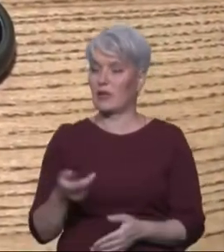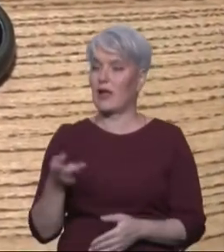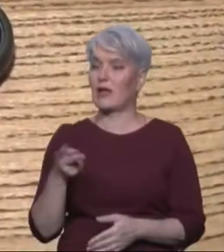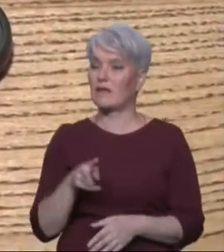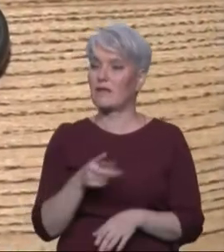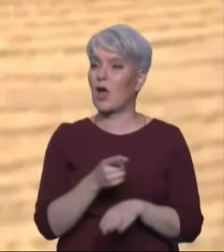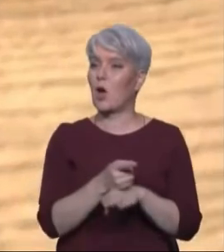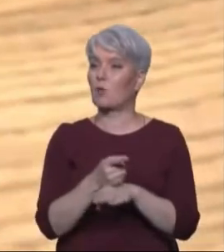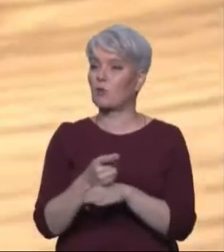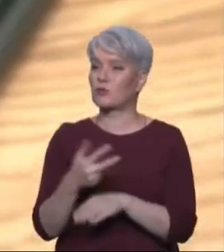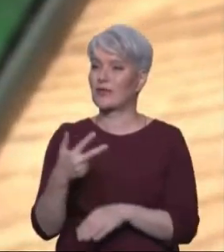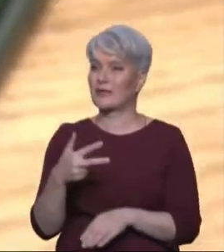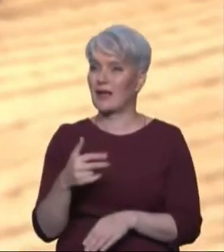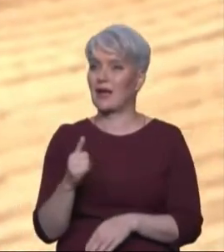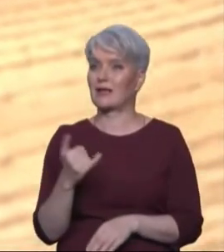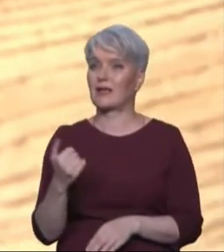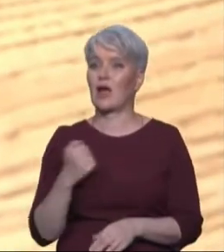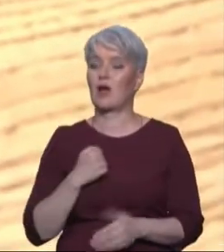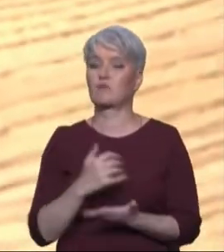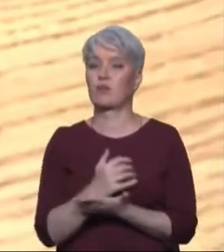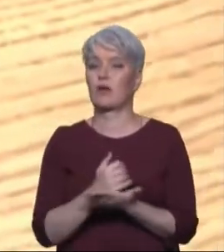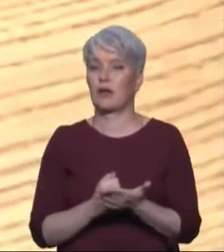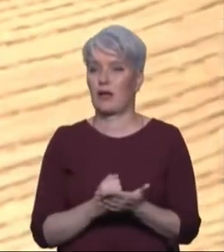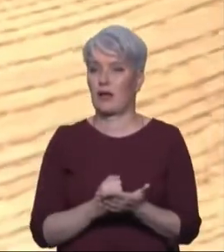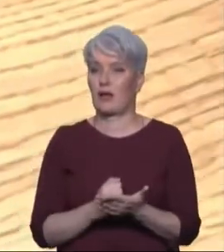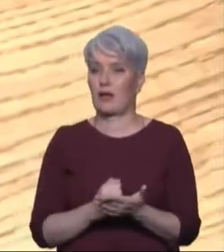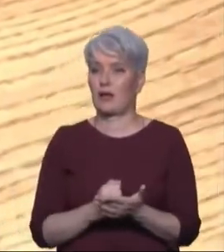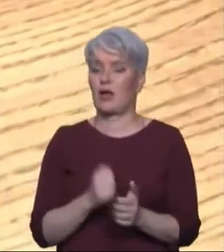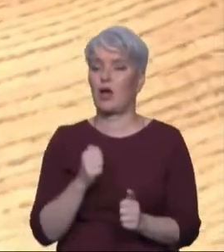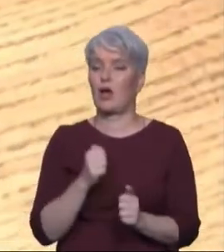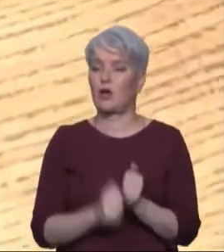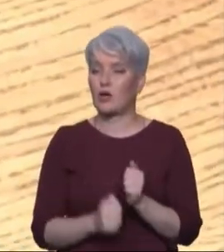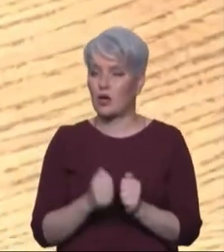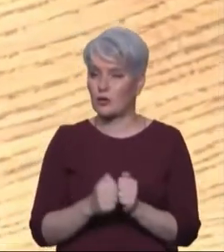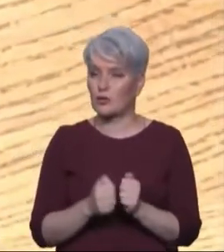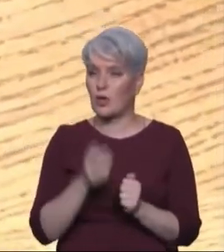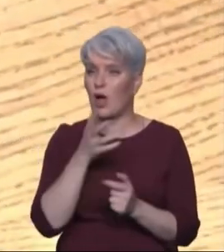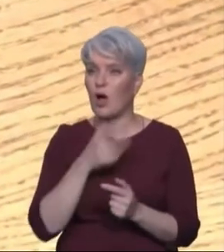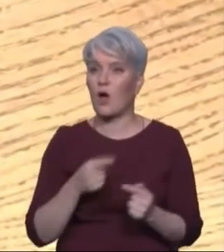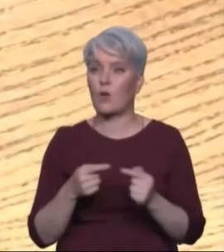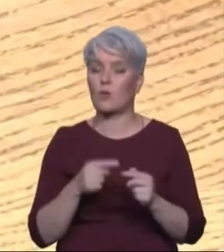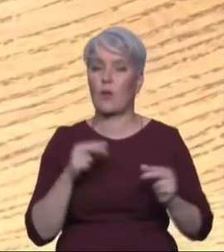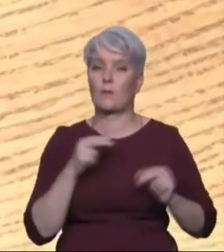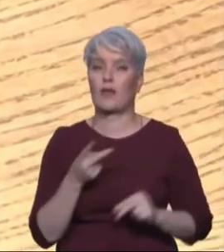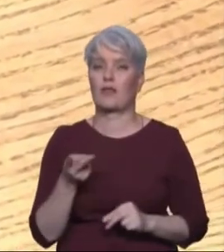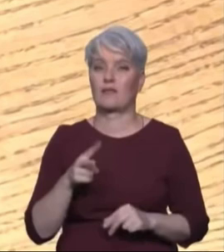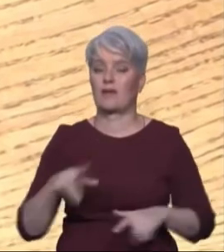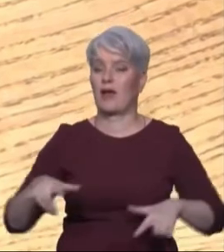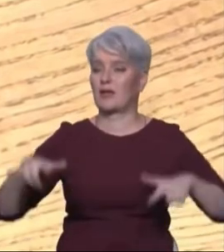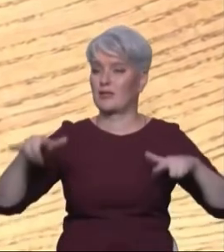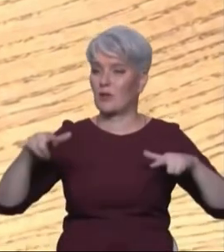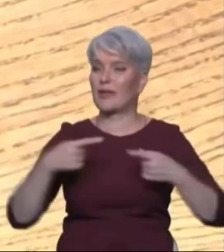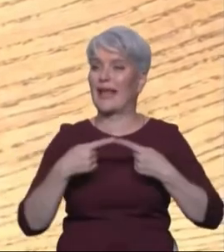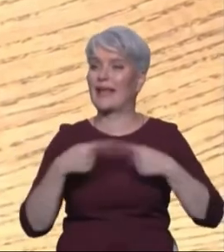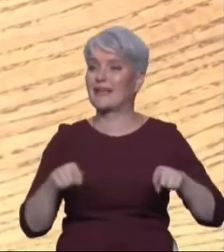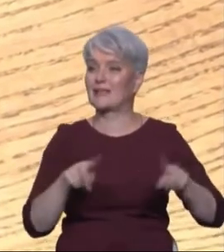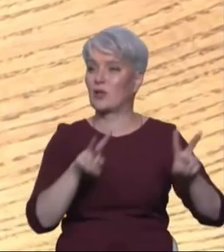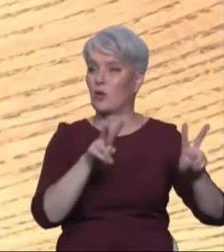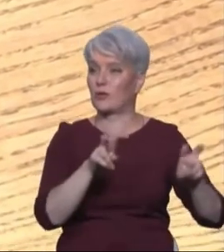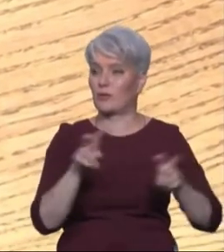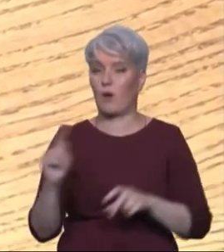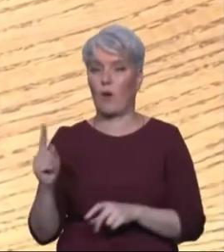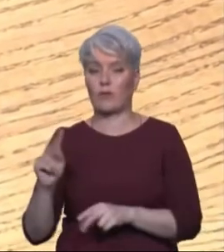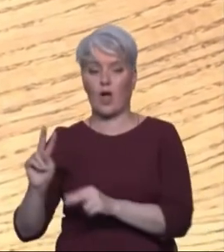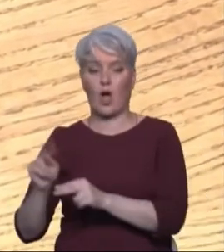їхні бика не поодинокі випадки коли працює одночасно два різних два дрони різного типу Один